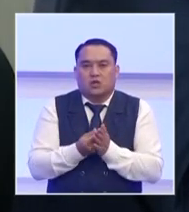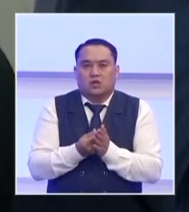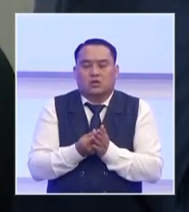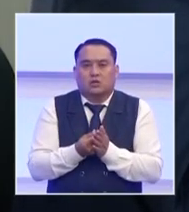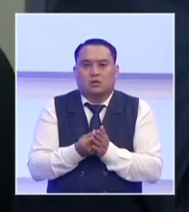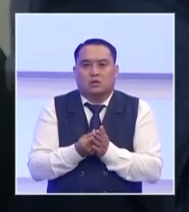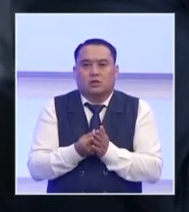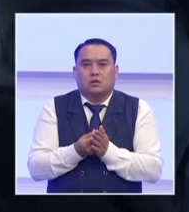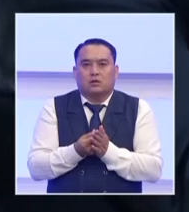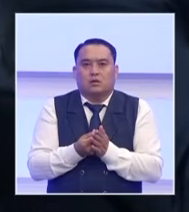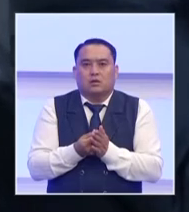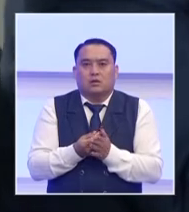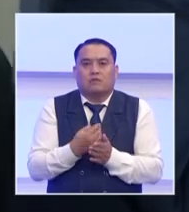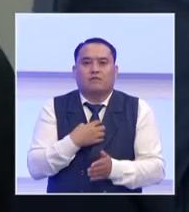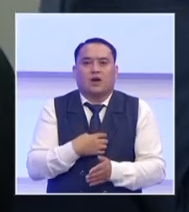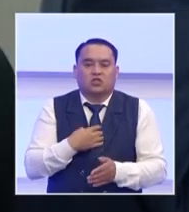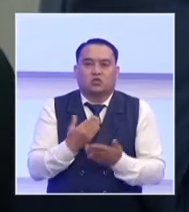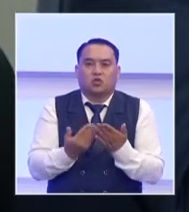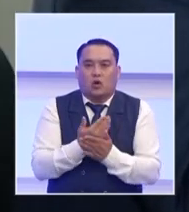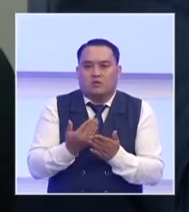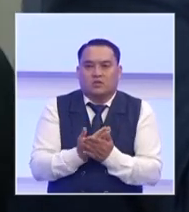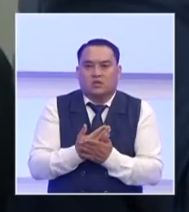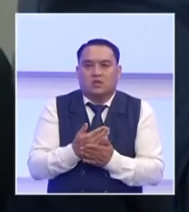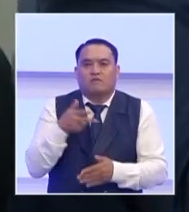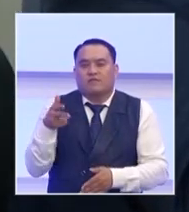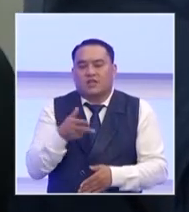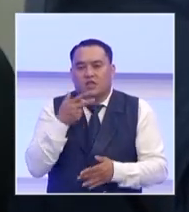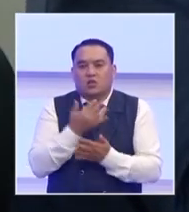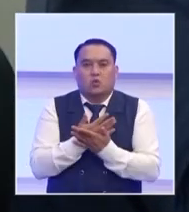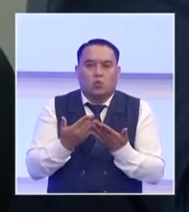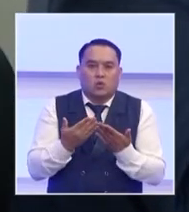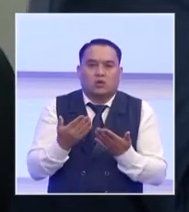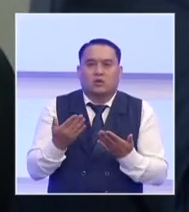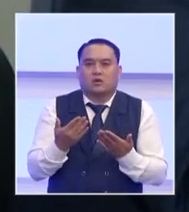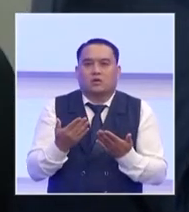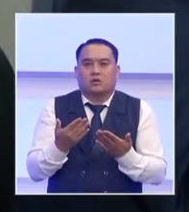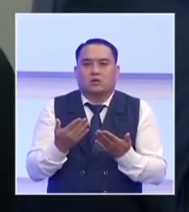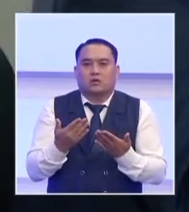также последние актуальные новости видеоролики ссылки